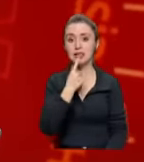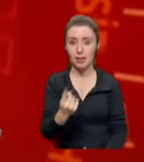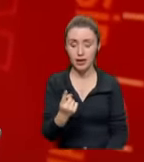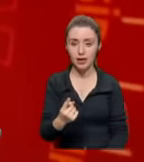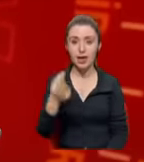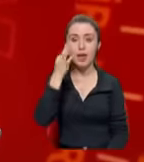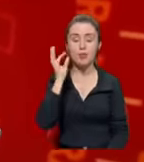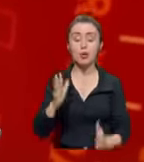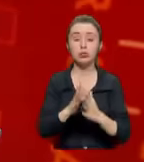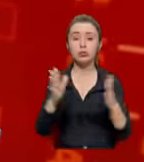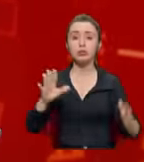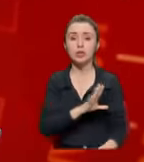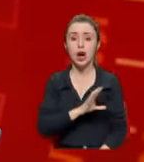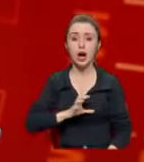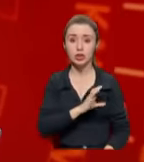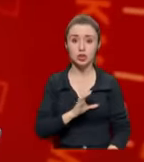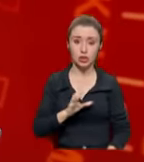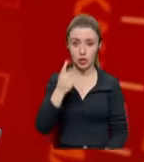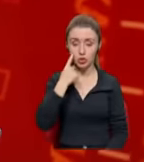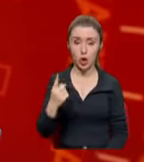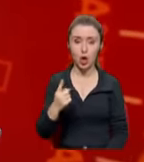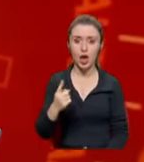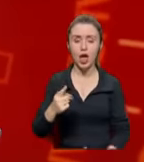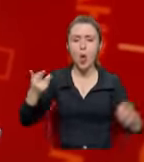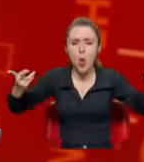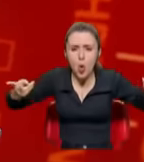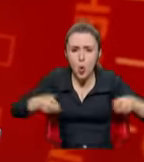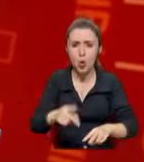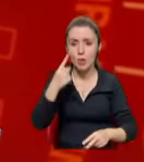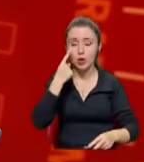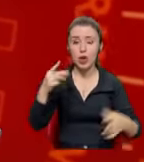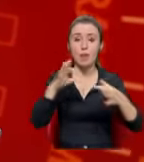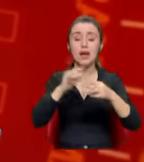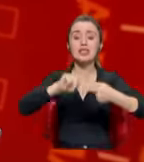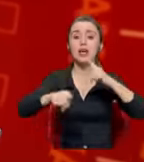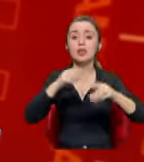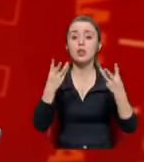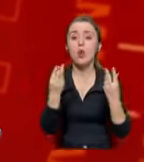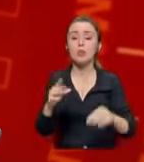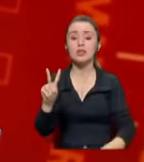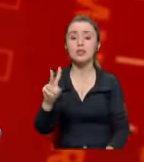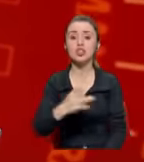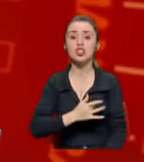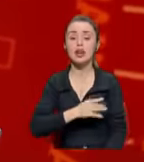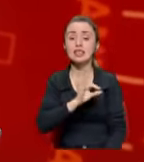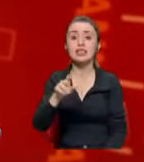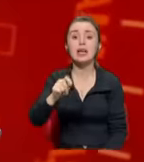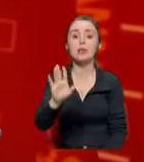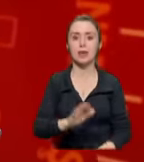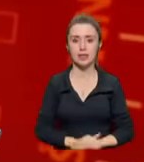böyle büyük bir acının üzerinden soykırım üzerinden siyaset olmaz Vicdan sömürüsü